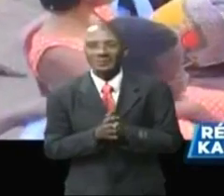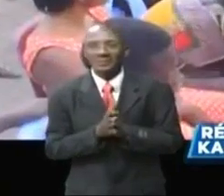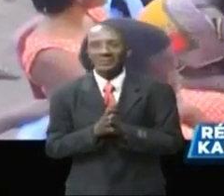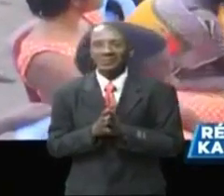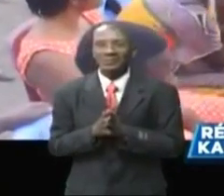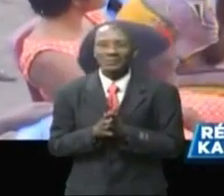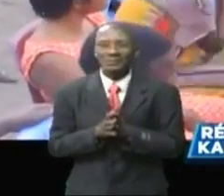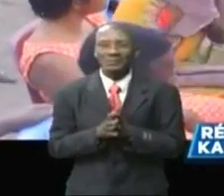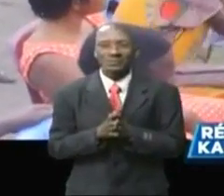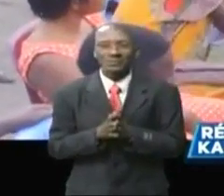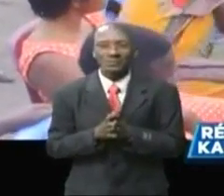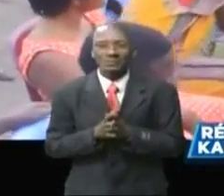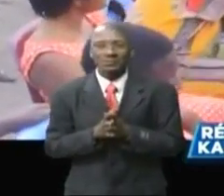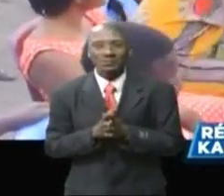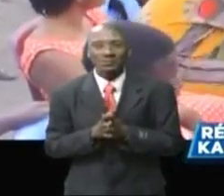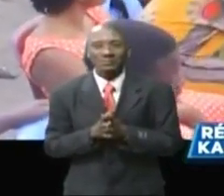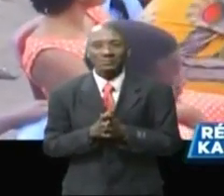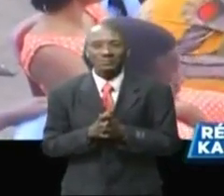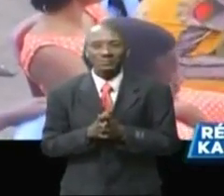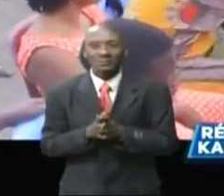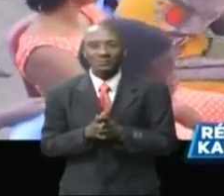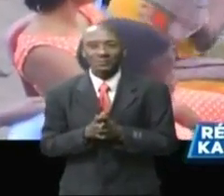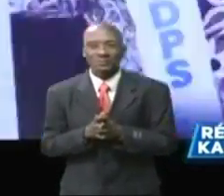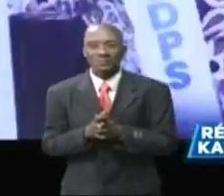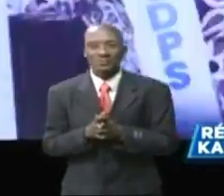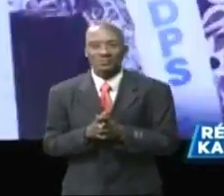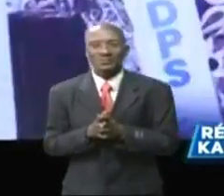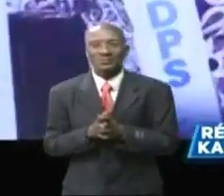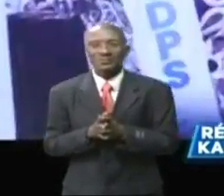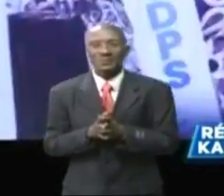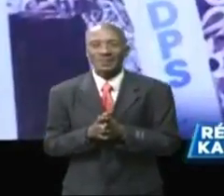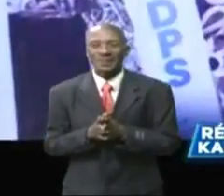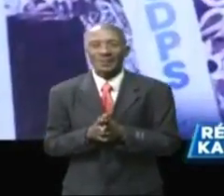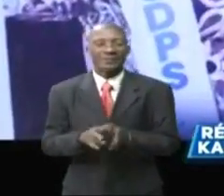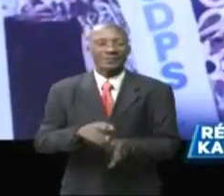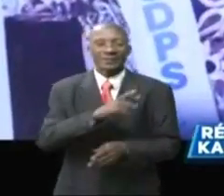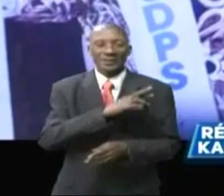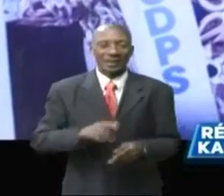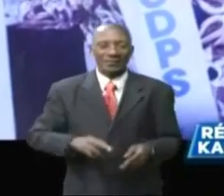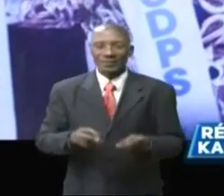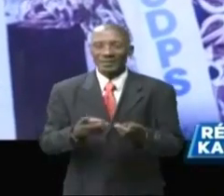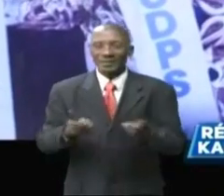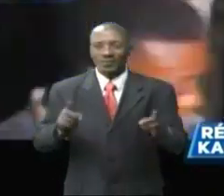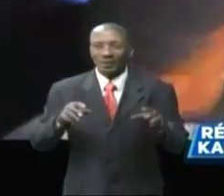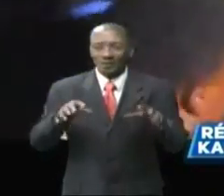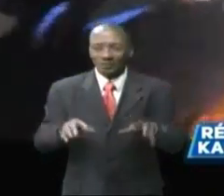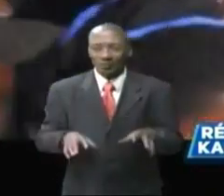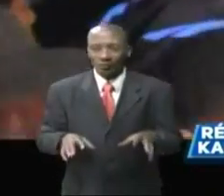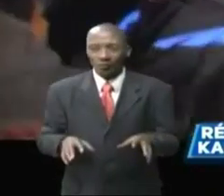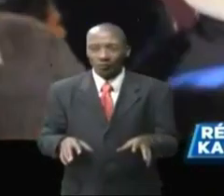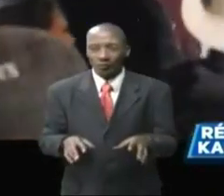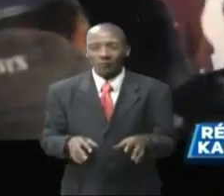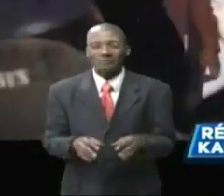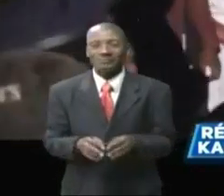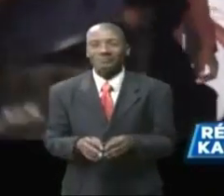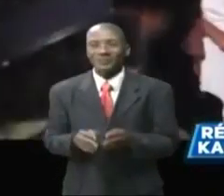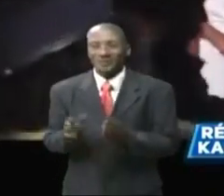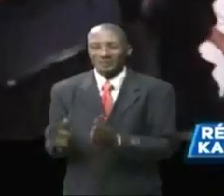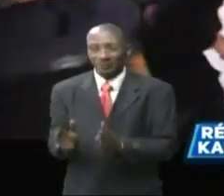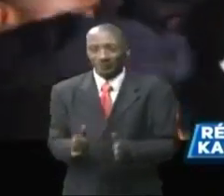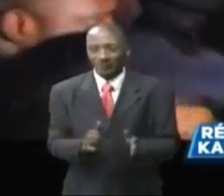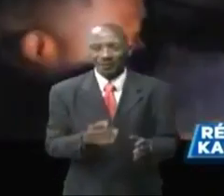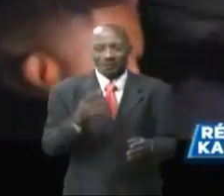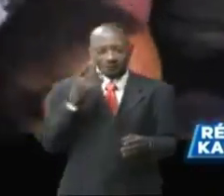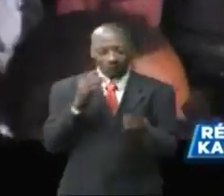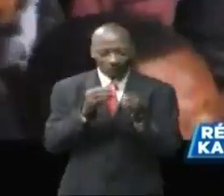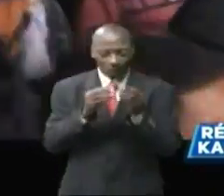À quelques mois des élections générales en République démocratique du Congo, le secrétaire général de l'UDPS multiplie les contacts avec la base